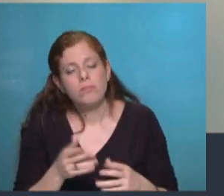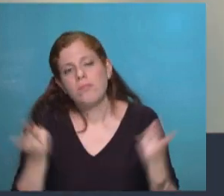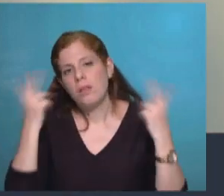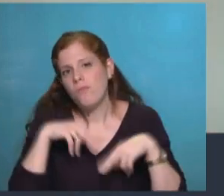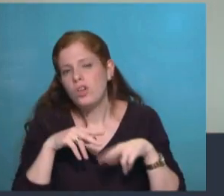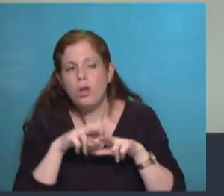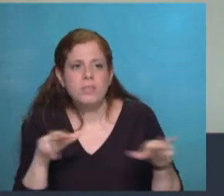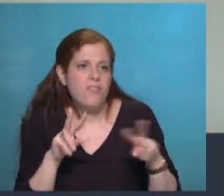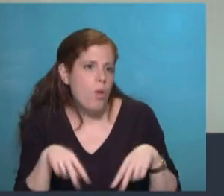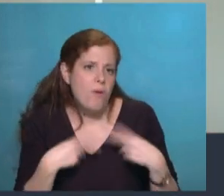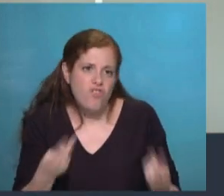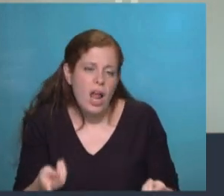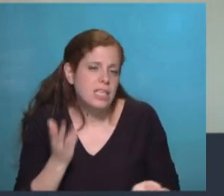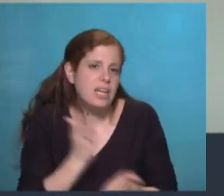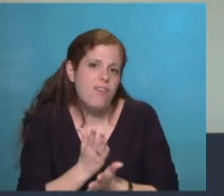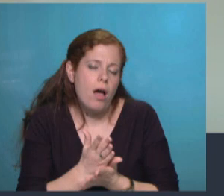לא מאפשר לי את זה, וזה כבר הקרבה